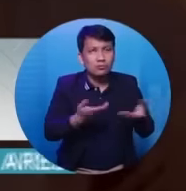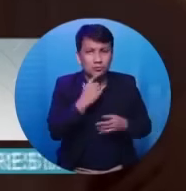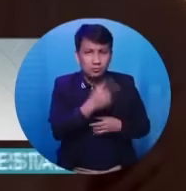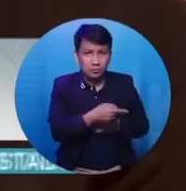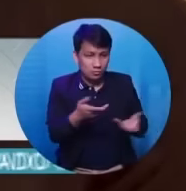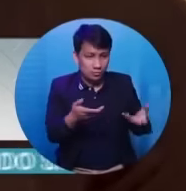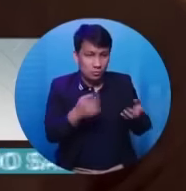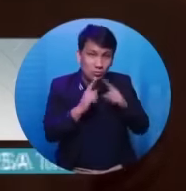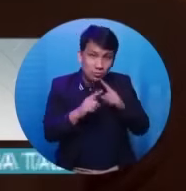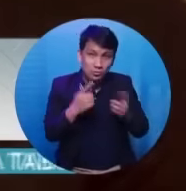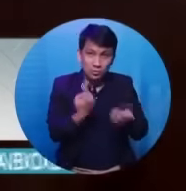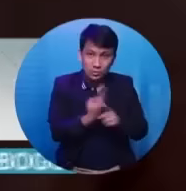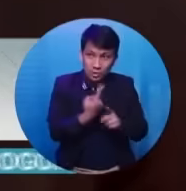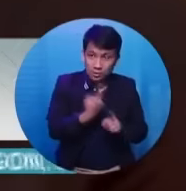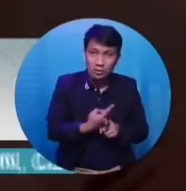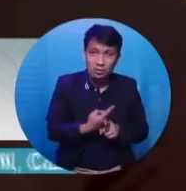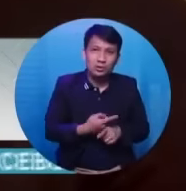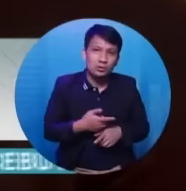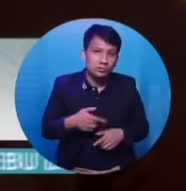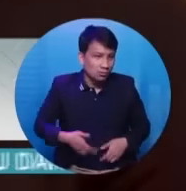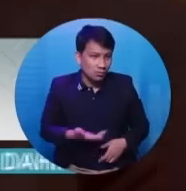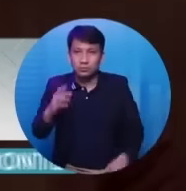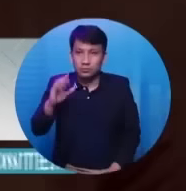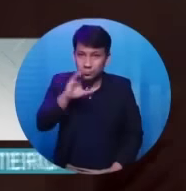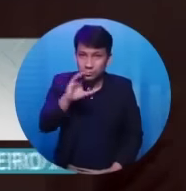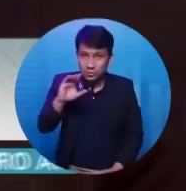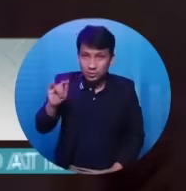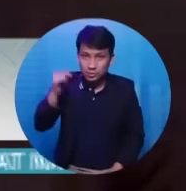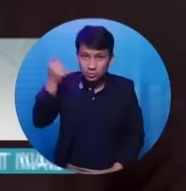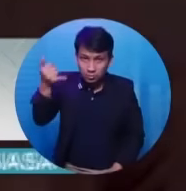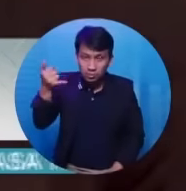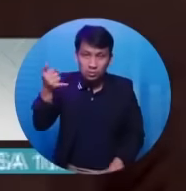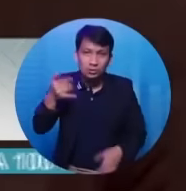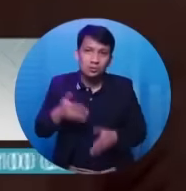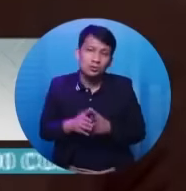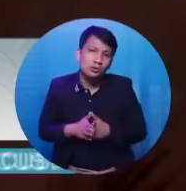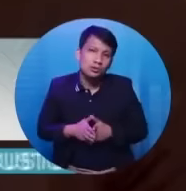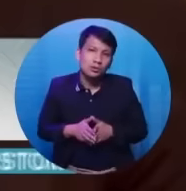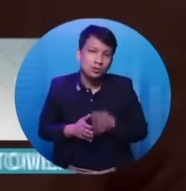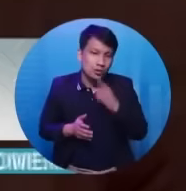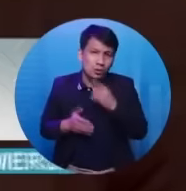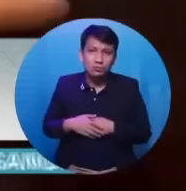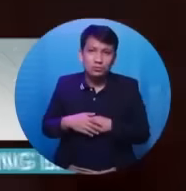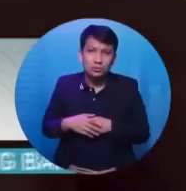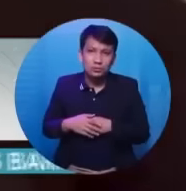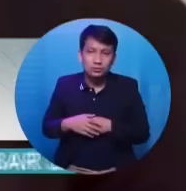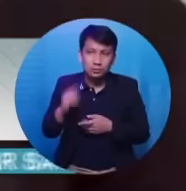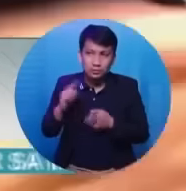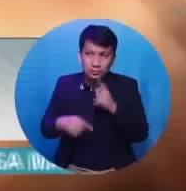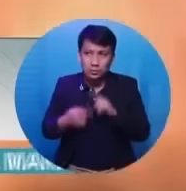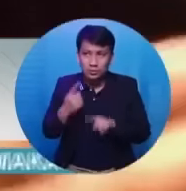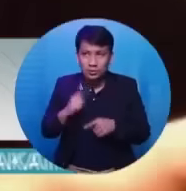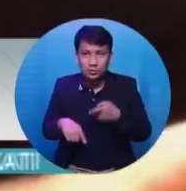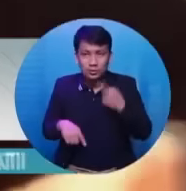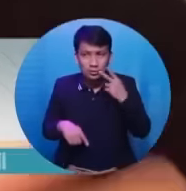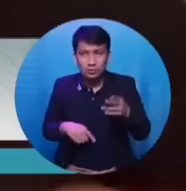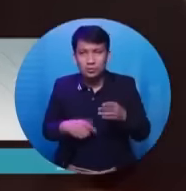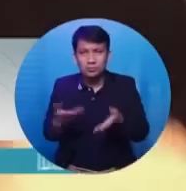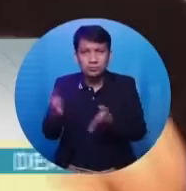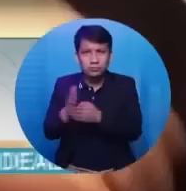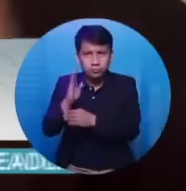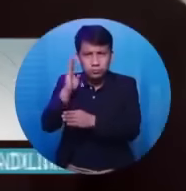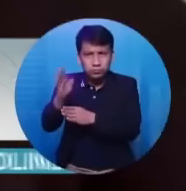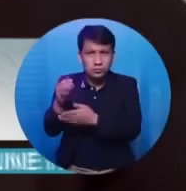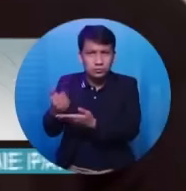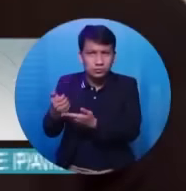pa rin ng barilan. Minura niya pa at kung ano-ano pa. Nagpatulong ako sa kaibigan ko, namingin ako kahit kaninong tulong para